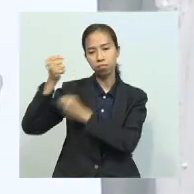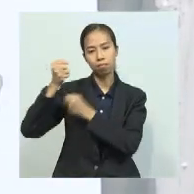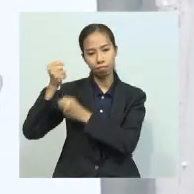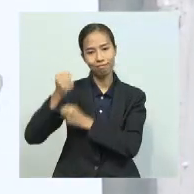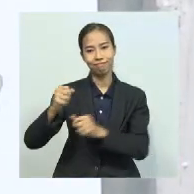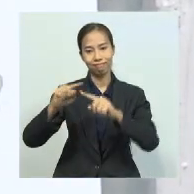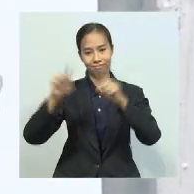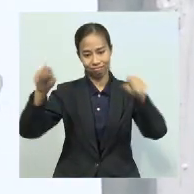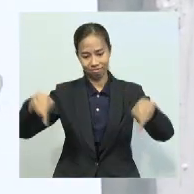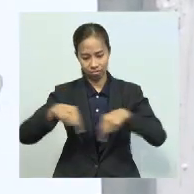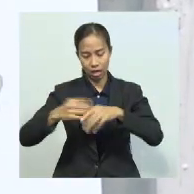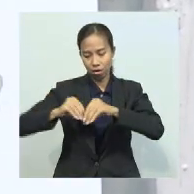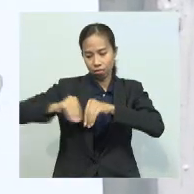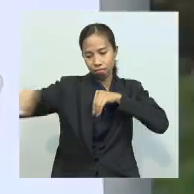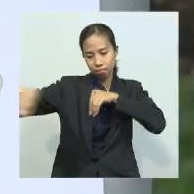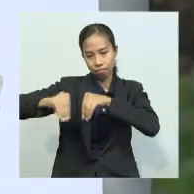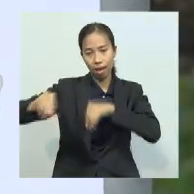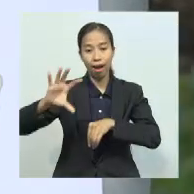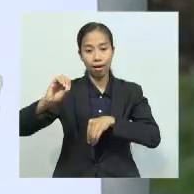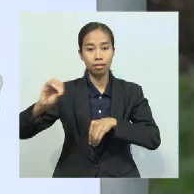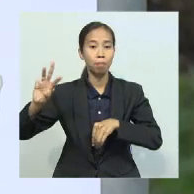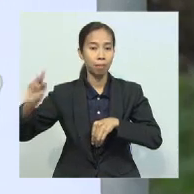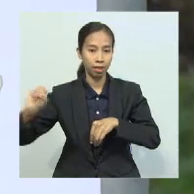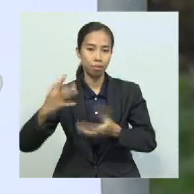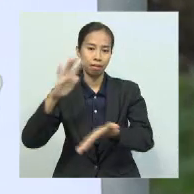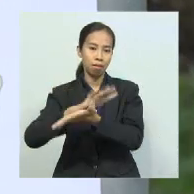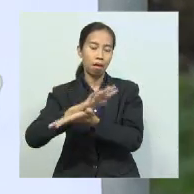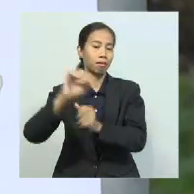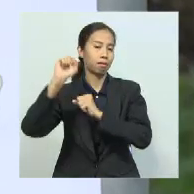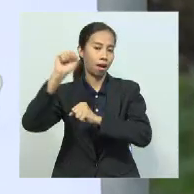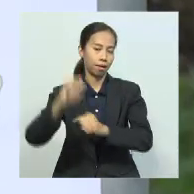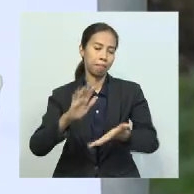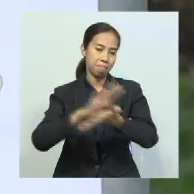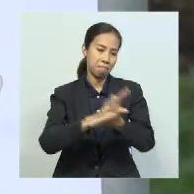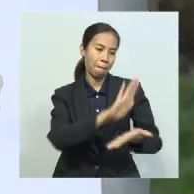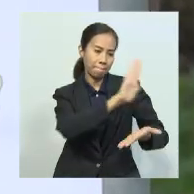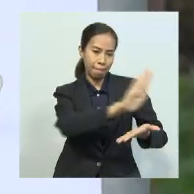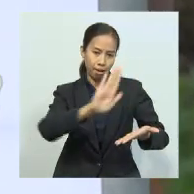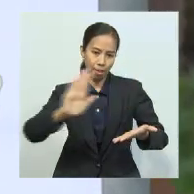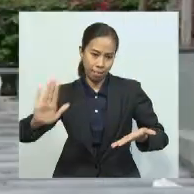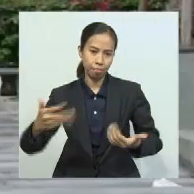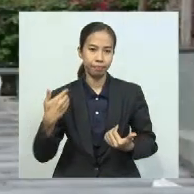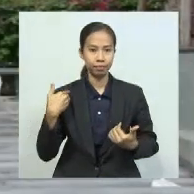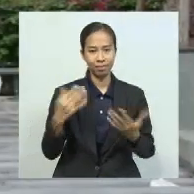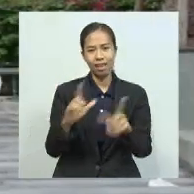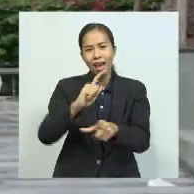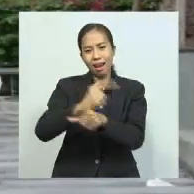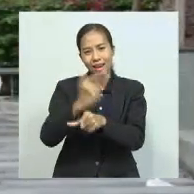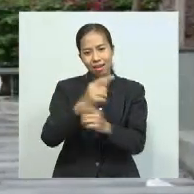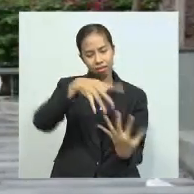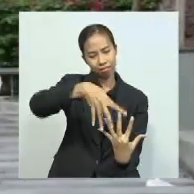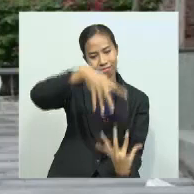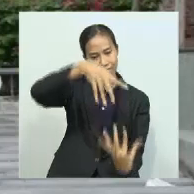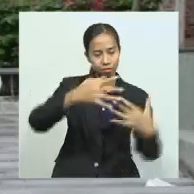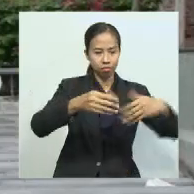ณะในเรียสรัศมีไม่เกิน50เมตรมาติดประกาศรอบพื้นที่พร้อมทั้งนำแผงเหล็กกั้นพื้นที่ห่วงห้